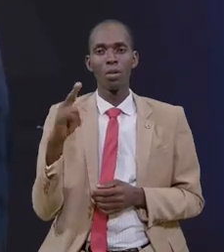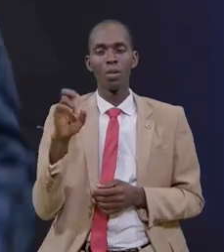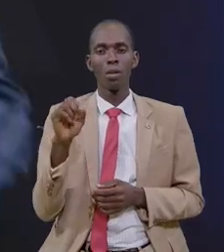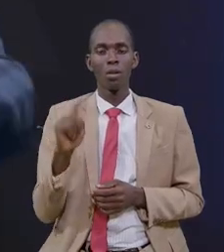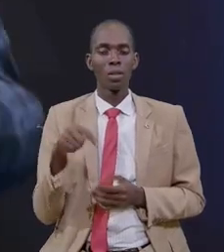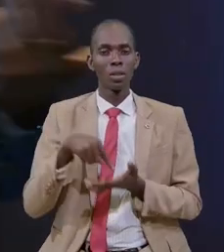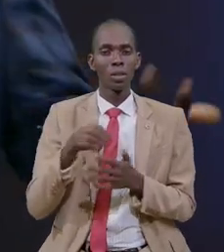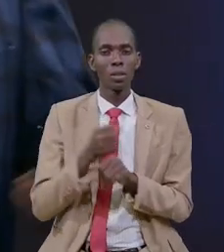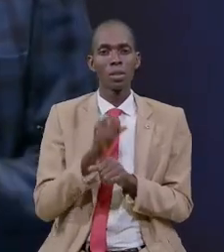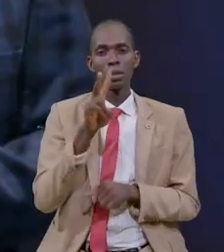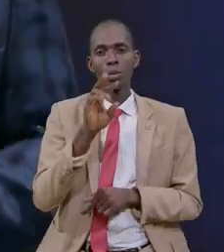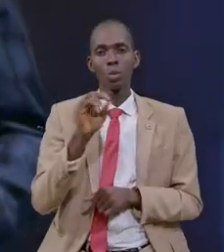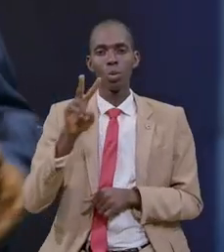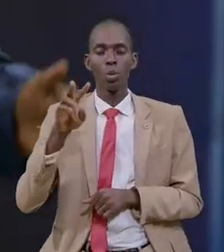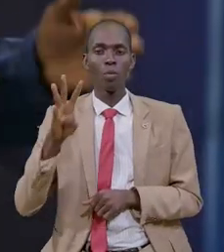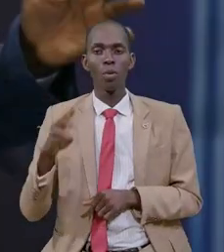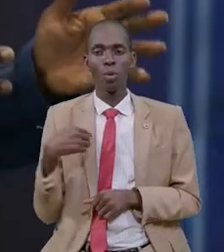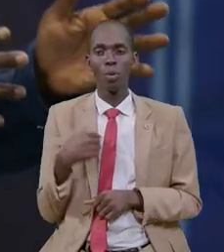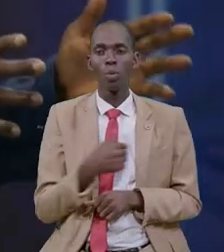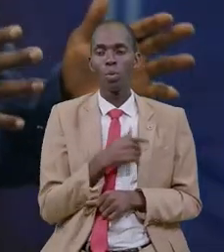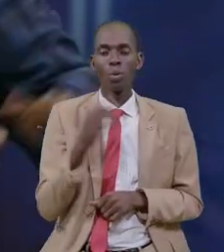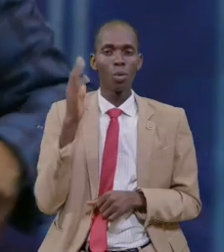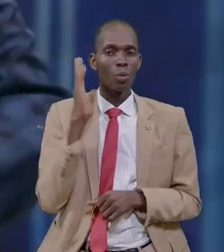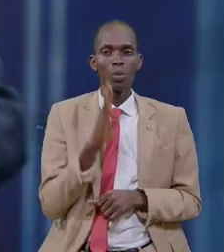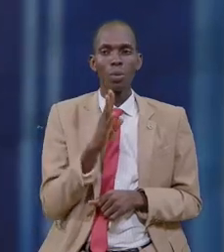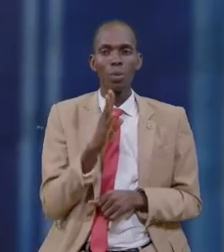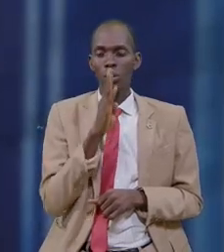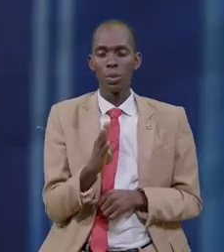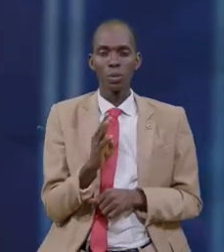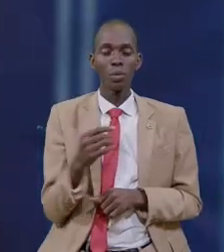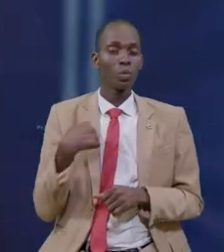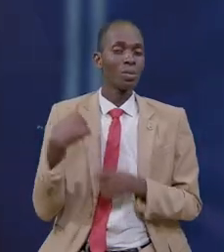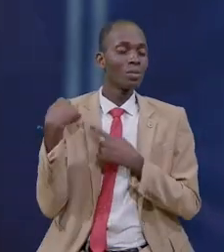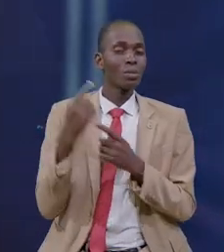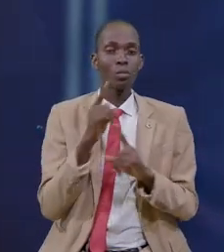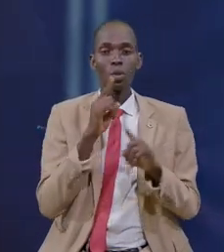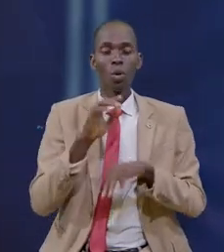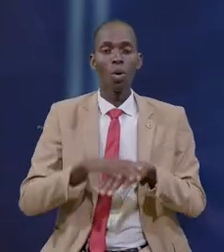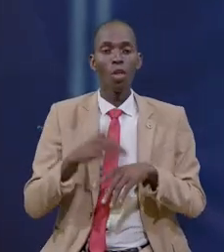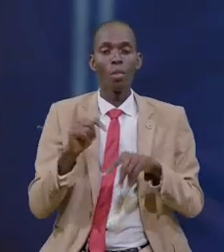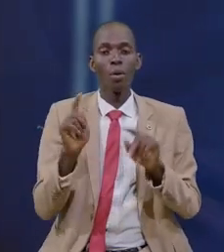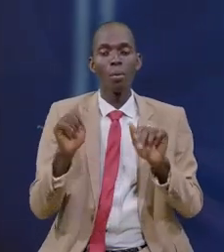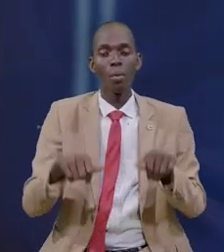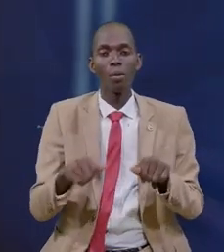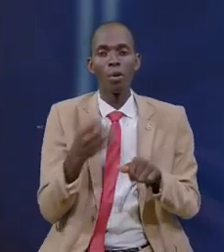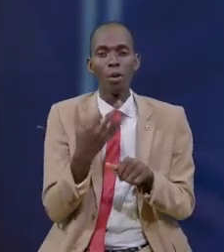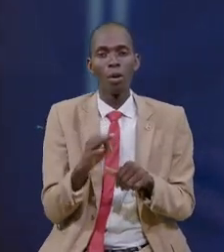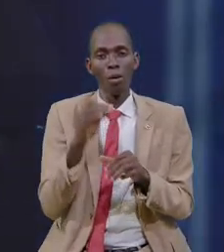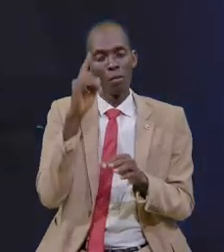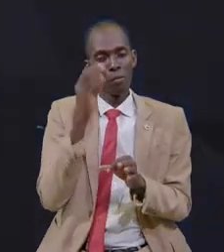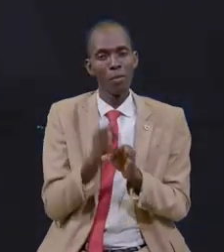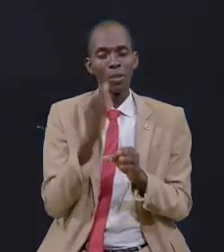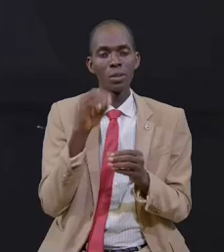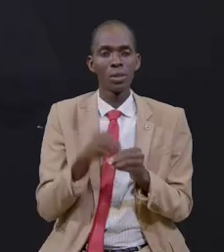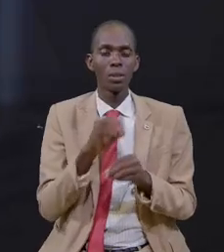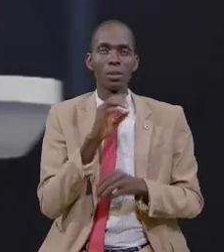D'août 2024, nous parlions des possibilités de la foi en Christ. Et